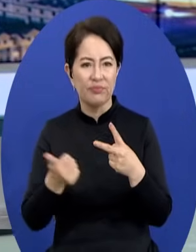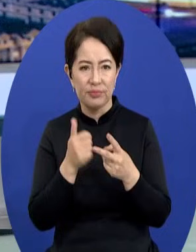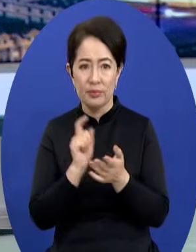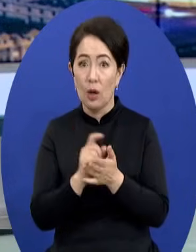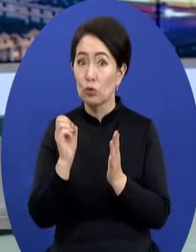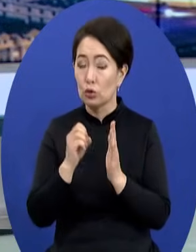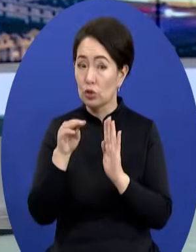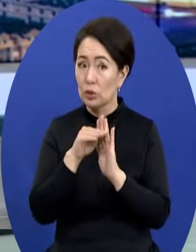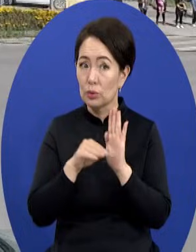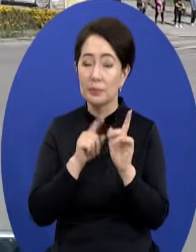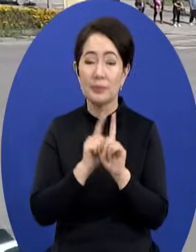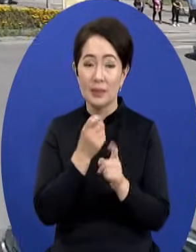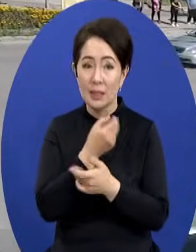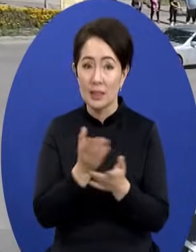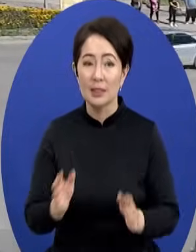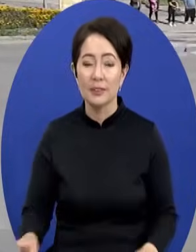тавьжээ.